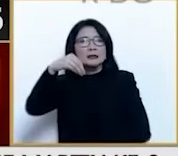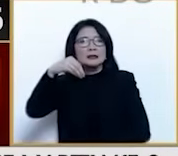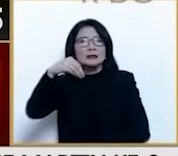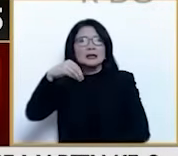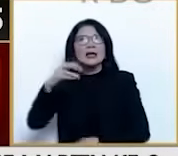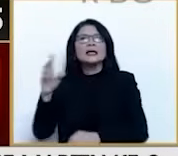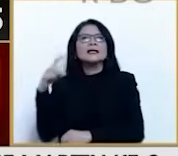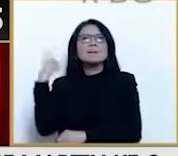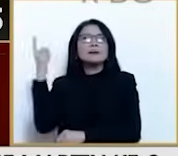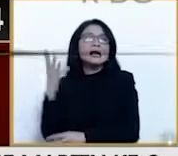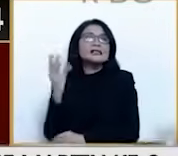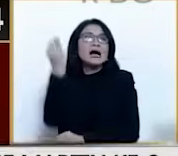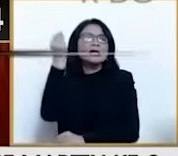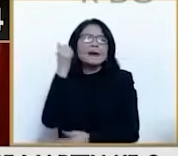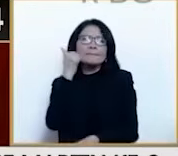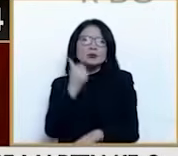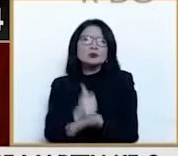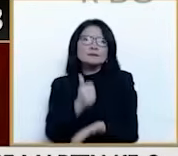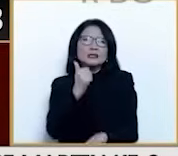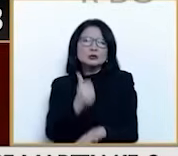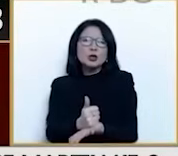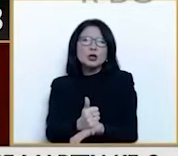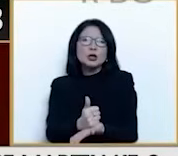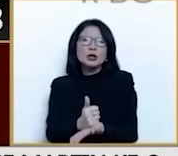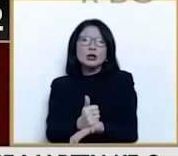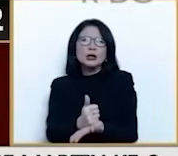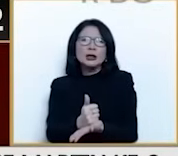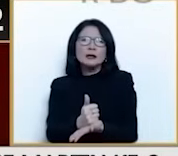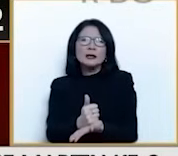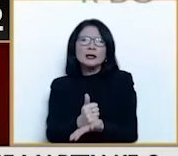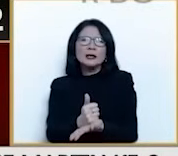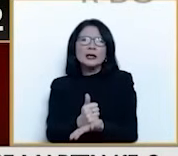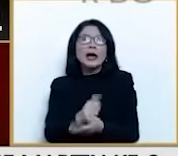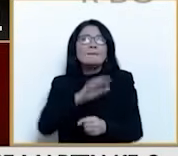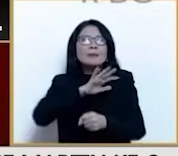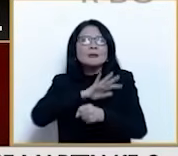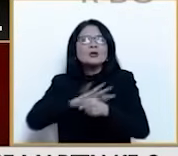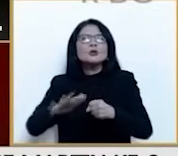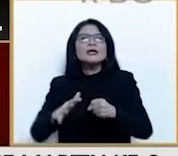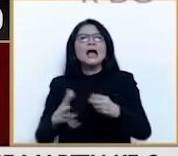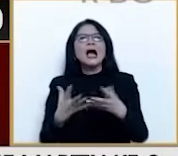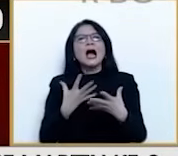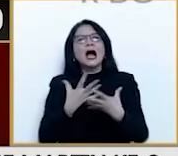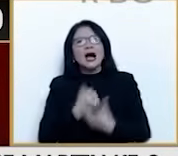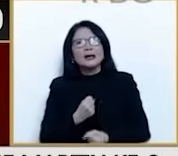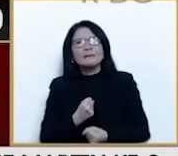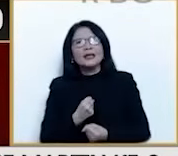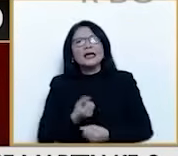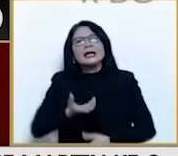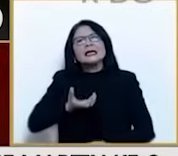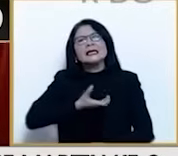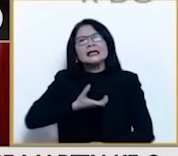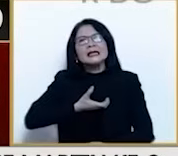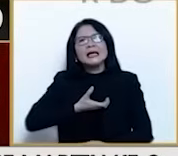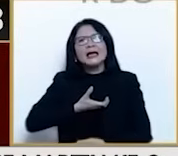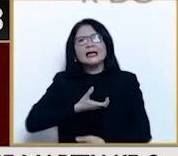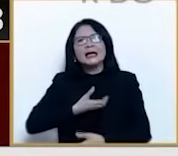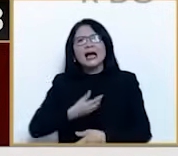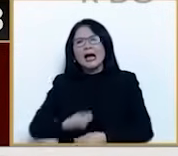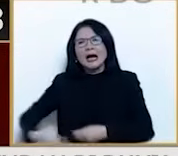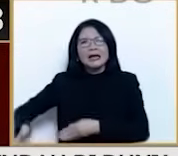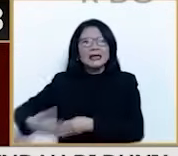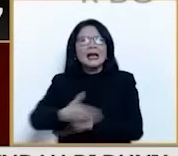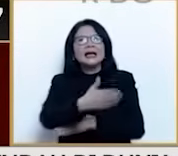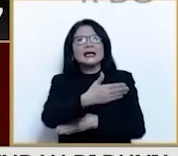dan pemerintah Jakarta betul-betul memenuhi apa yang menjadi harapan, keinginan dari para nelayan,